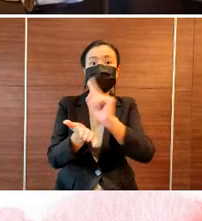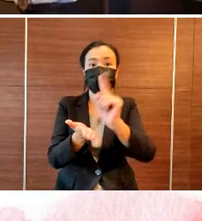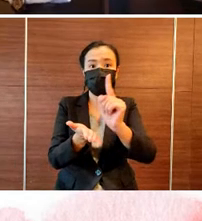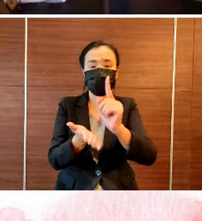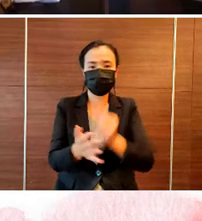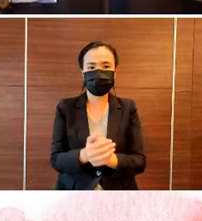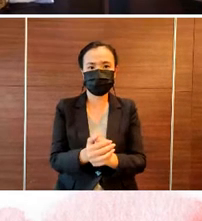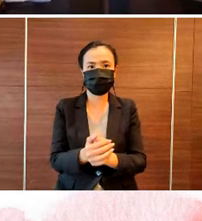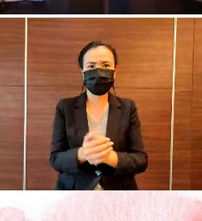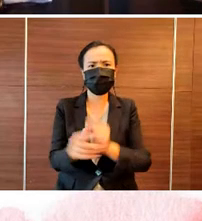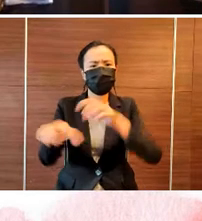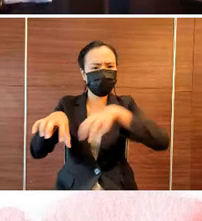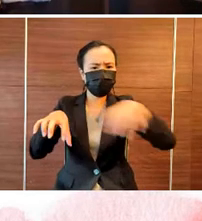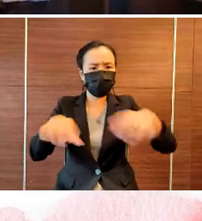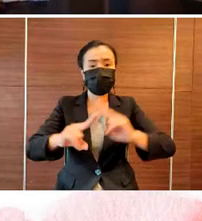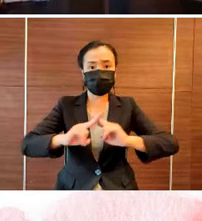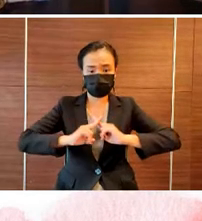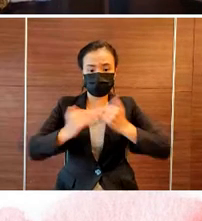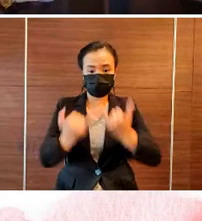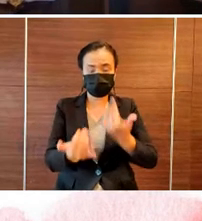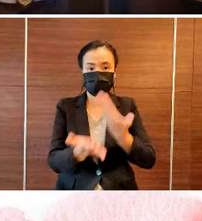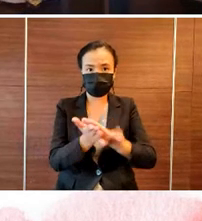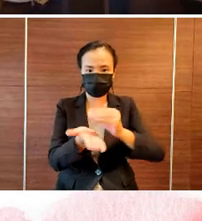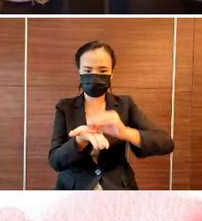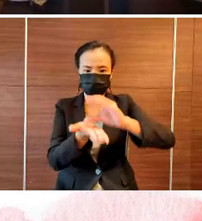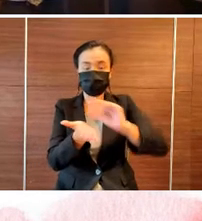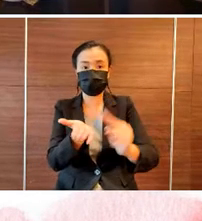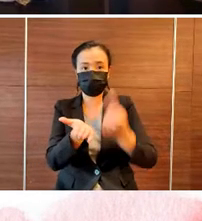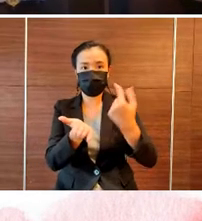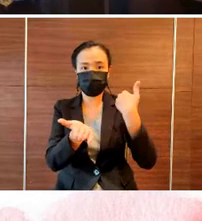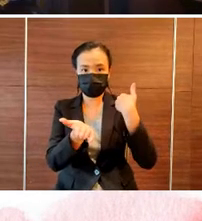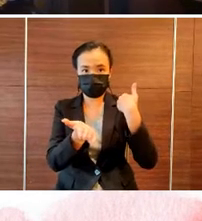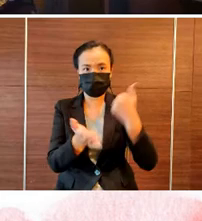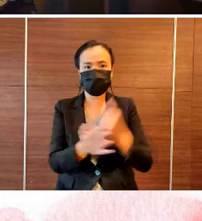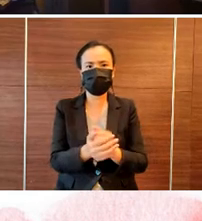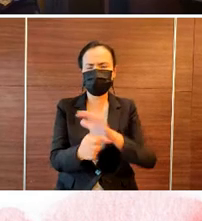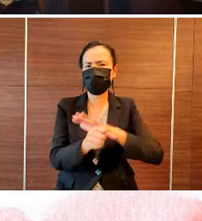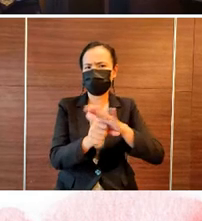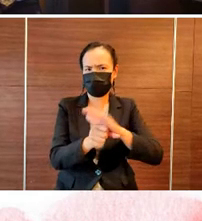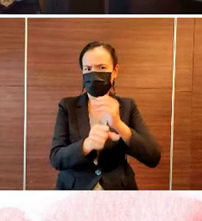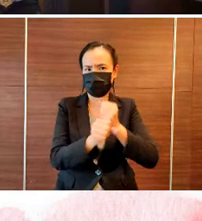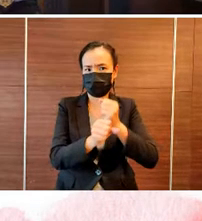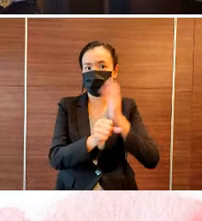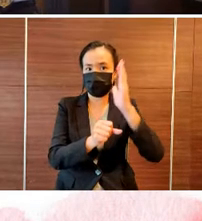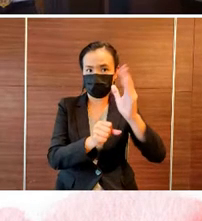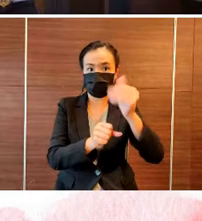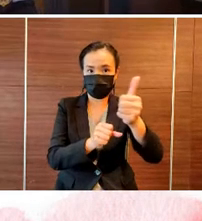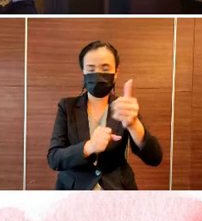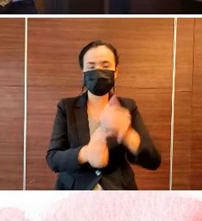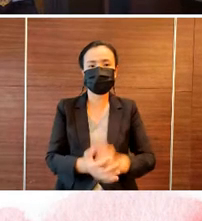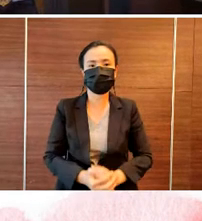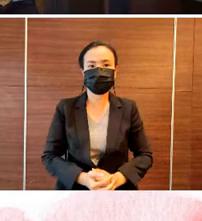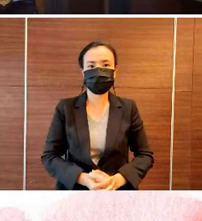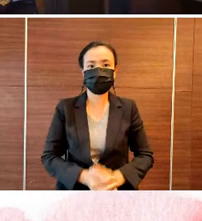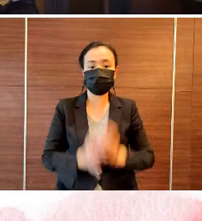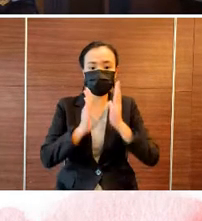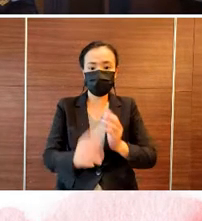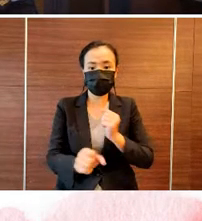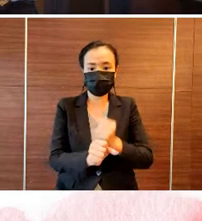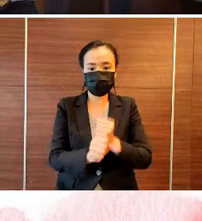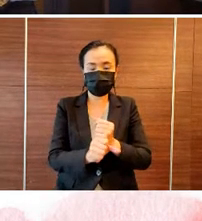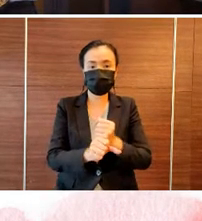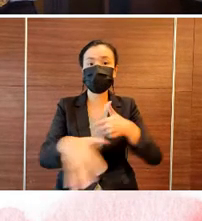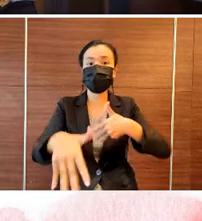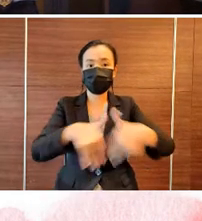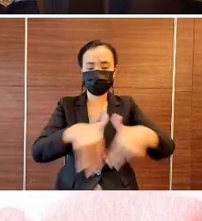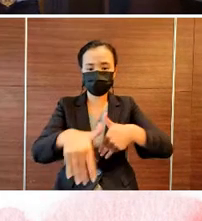จาก Global Fund ในต่างๆเหล่านี้ณขณะนี้นะครับนะเพราะฉะนั้นก็ยังพอทำต่อไปได้นะครับนะเจ้าหน้าที่ขององค์กรชุ